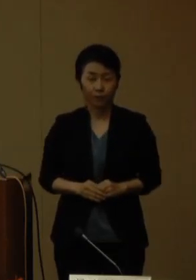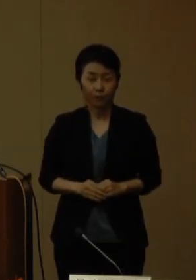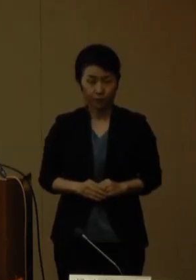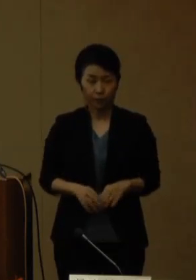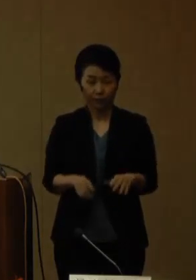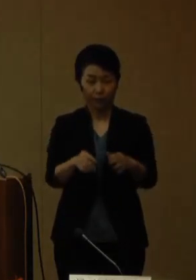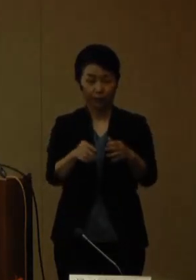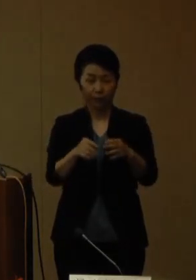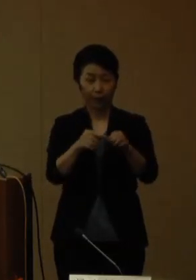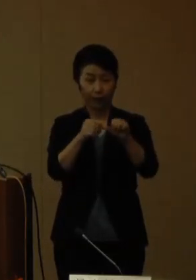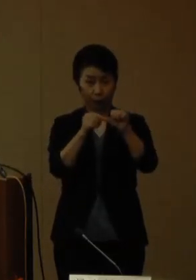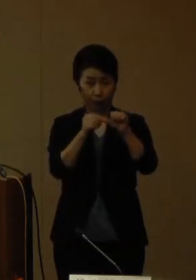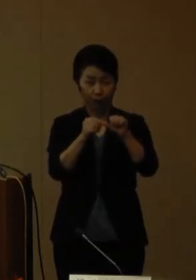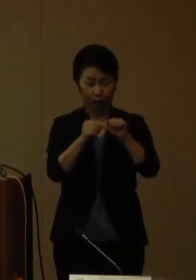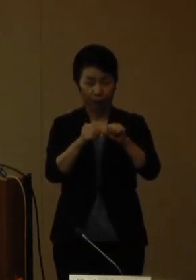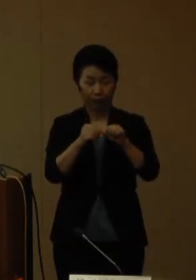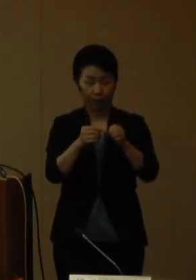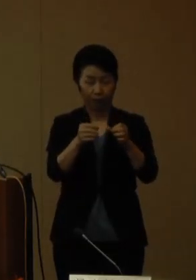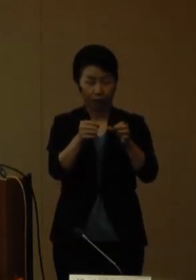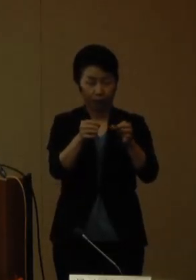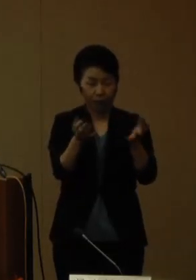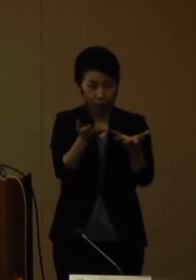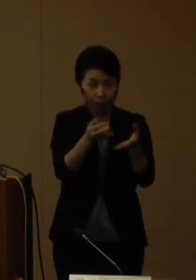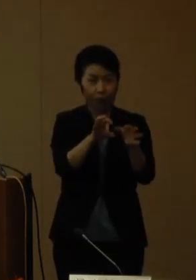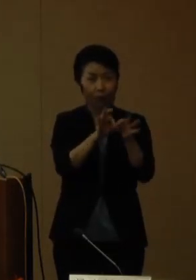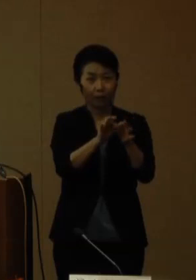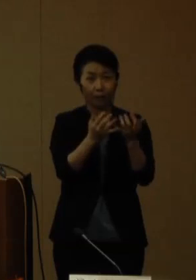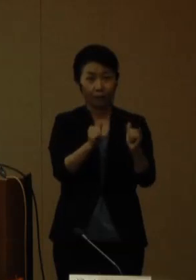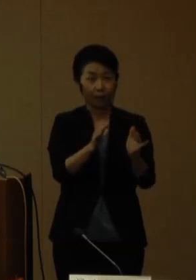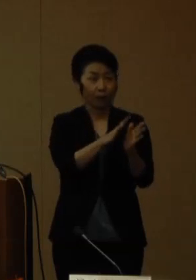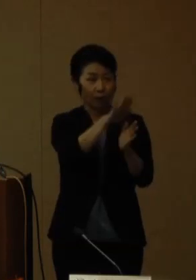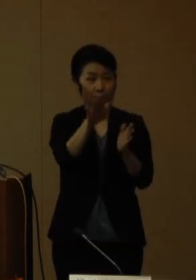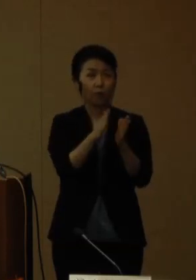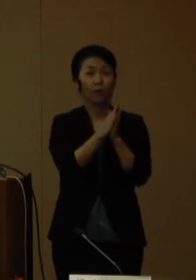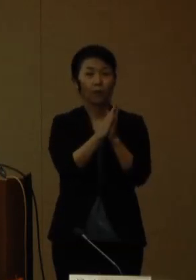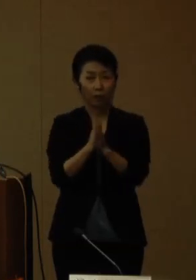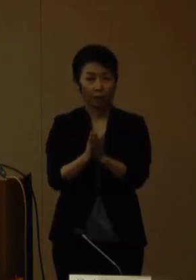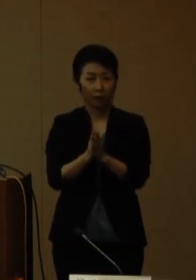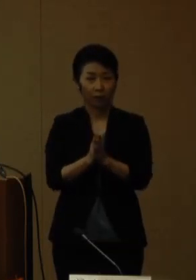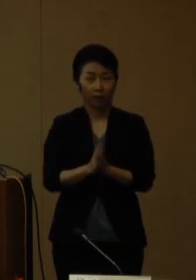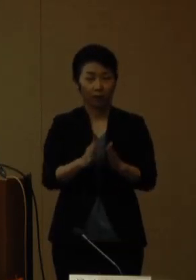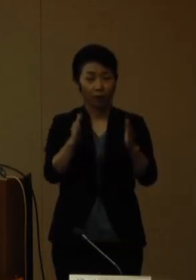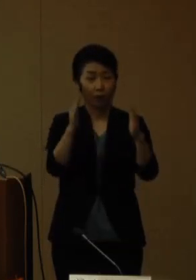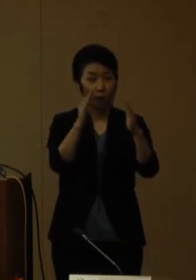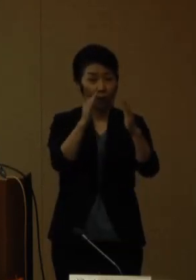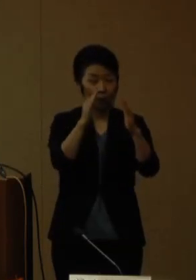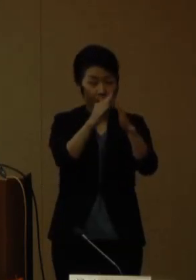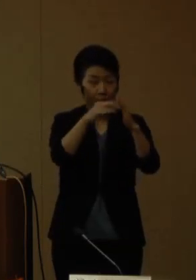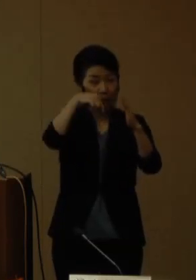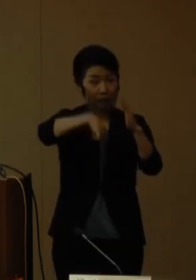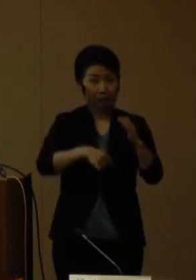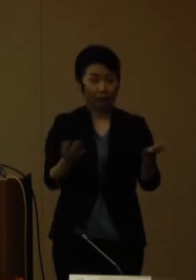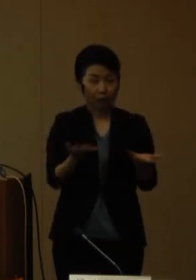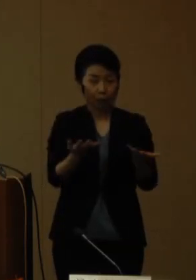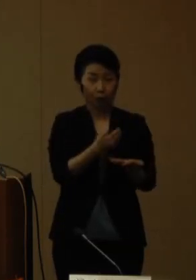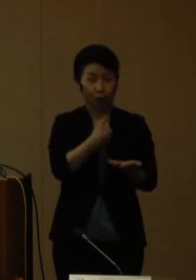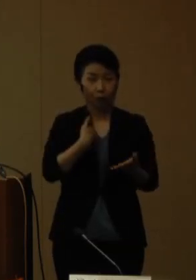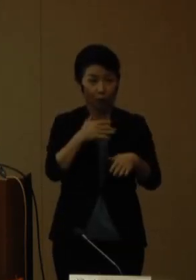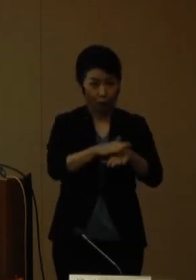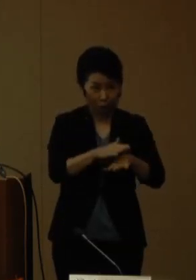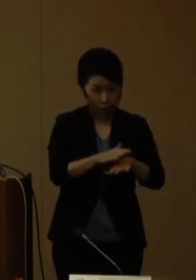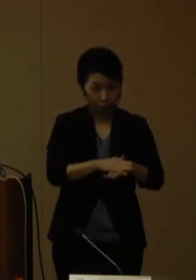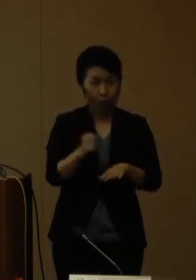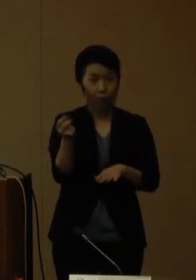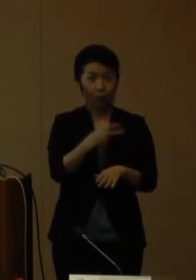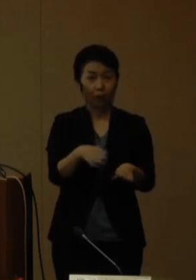5つ目に、事業者の皆様への要請についてです。在宅勤務の活用や休暇取得の促進により